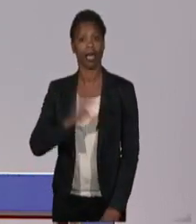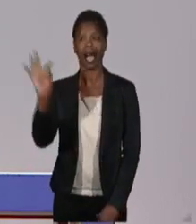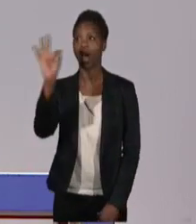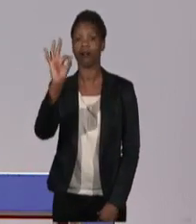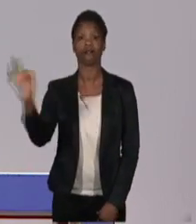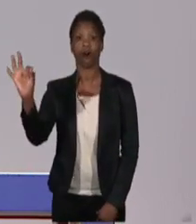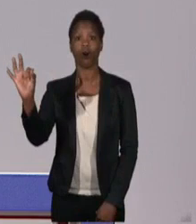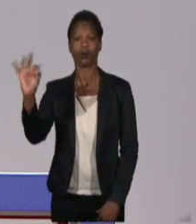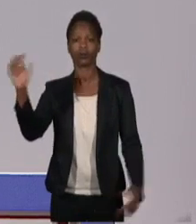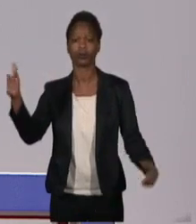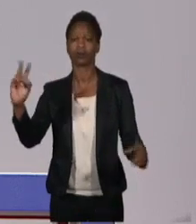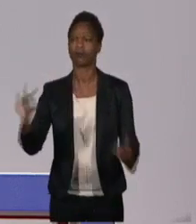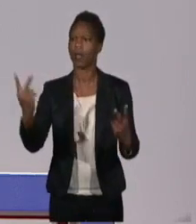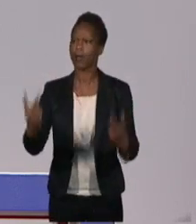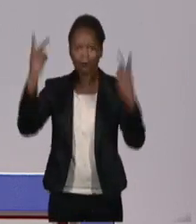la concorde.